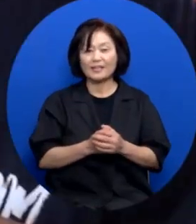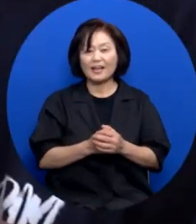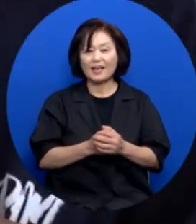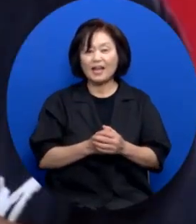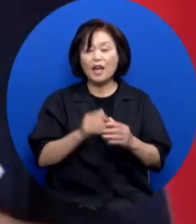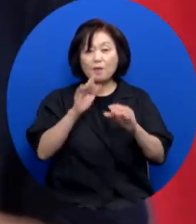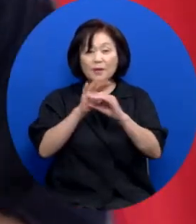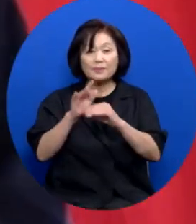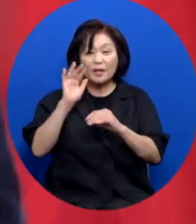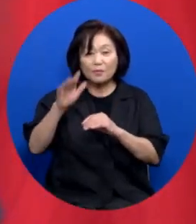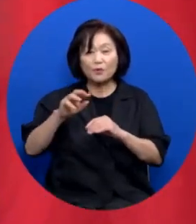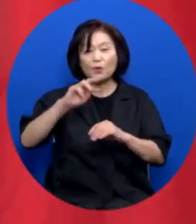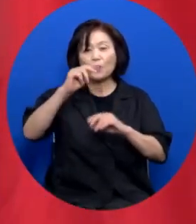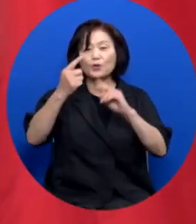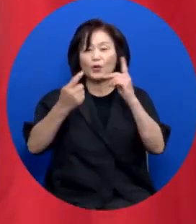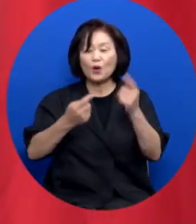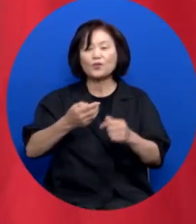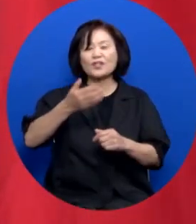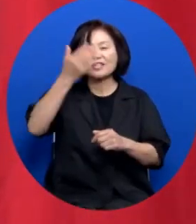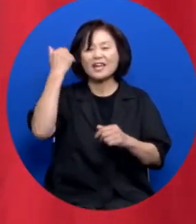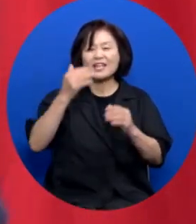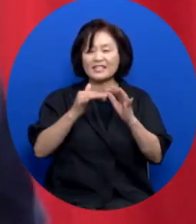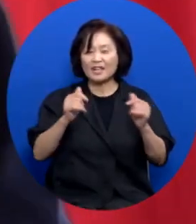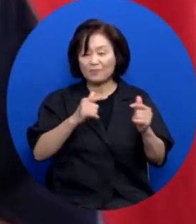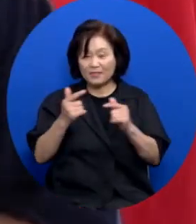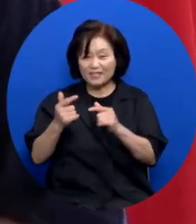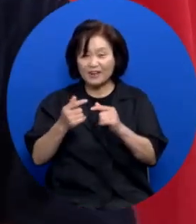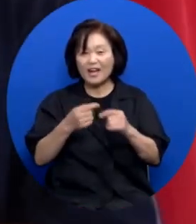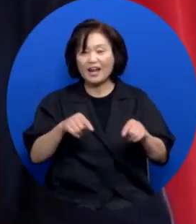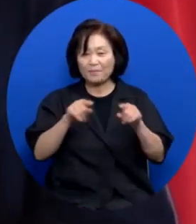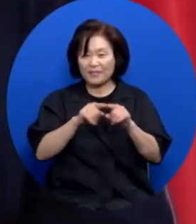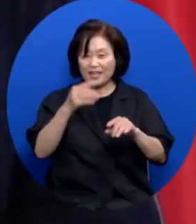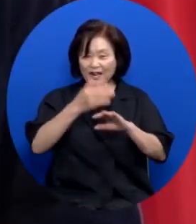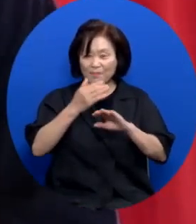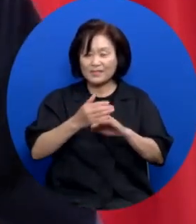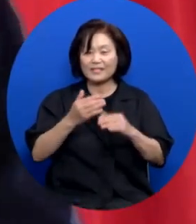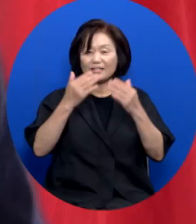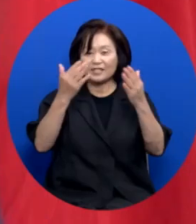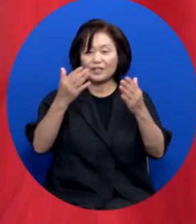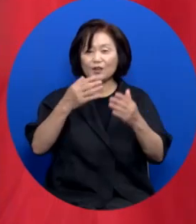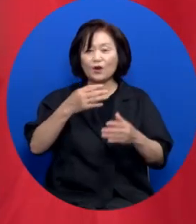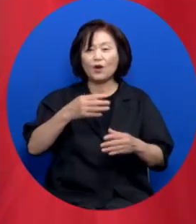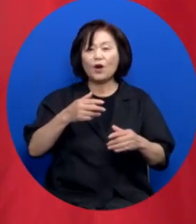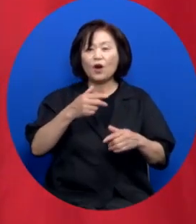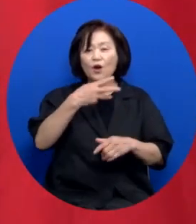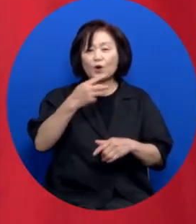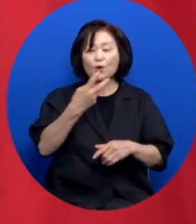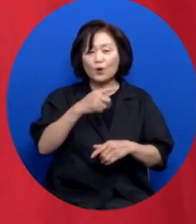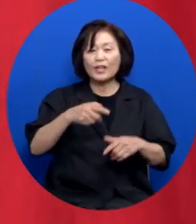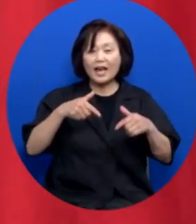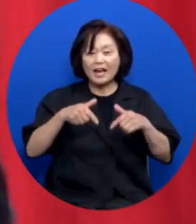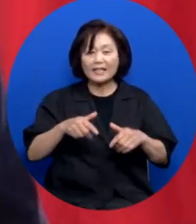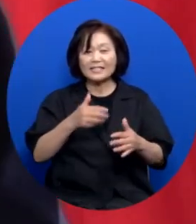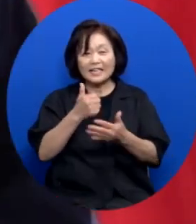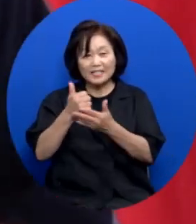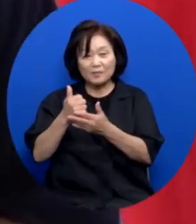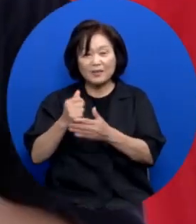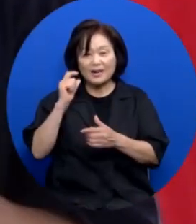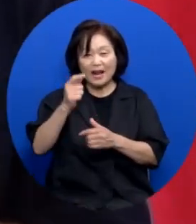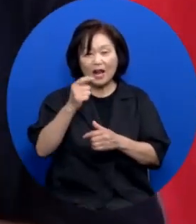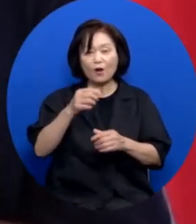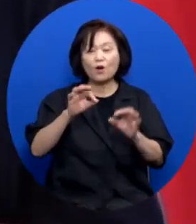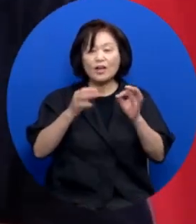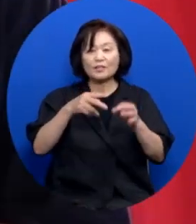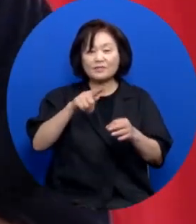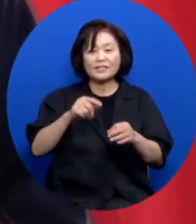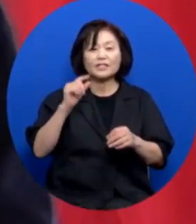kasi yung ibang mga ka-church member po namin nagsialisa na po. Naligaw po sila ng landas. Di po nila pinili si God pero